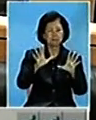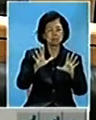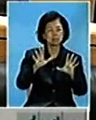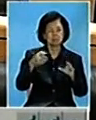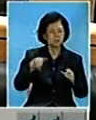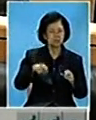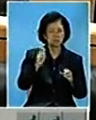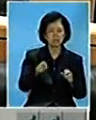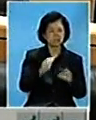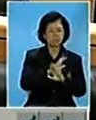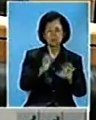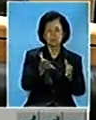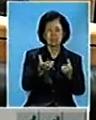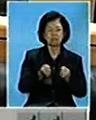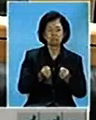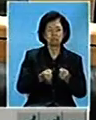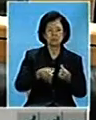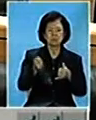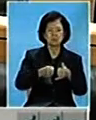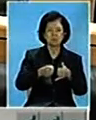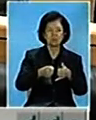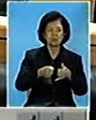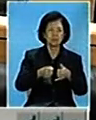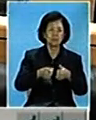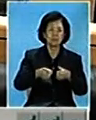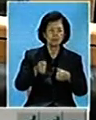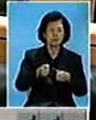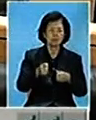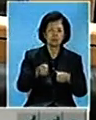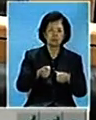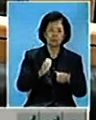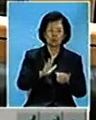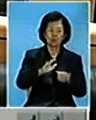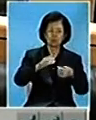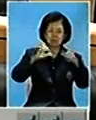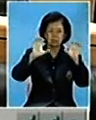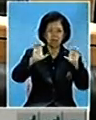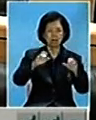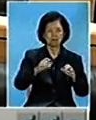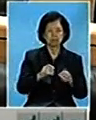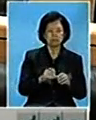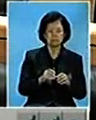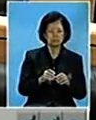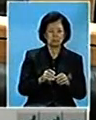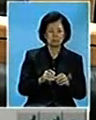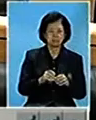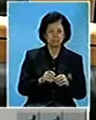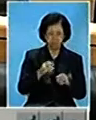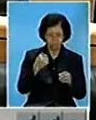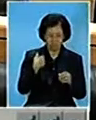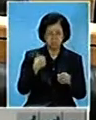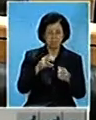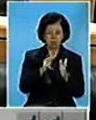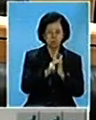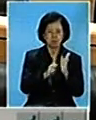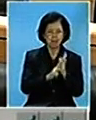อยรับตีความการกระทำของรัฐบาลเพราะเป็นอำนาจของฝ่ายบริหารเว้นแต่มีกฎหมายเขียนไว้เท่านั้นและท่านก็ได้เขียน